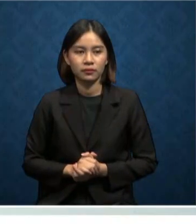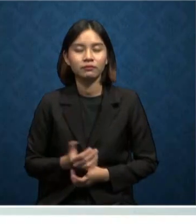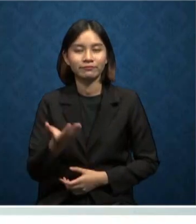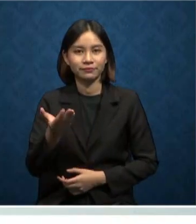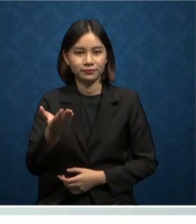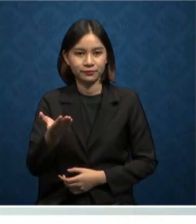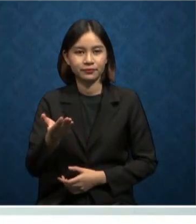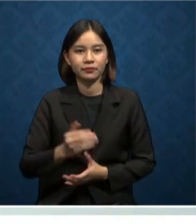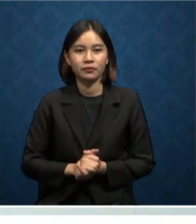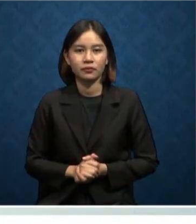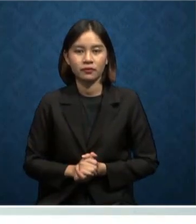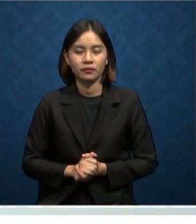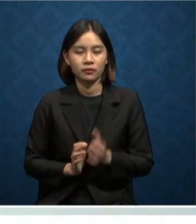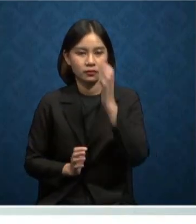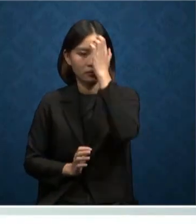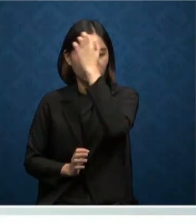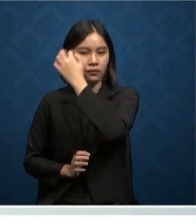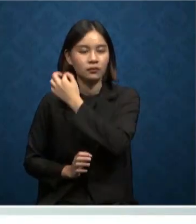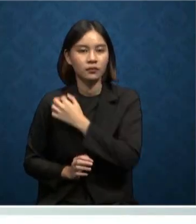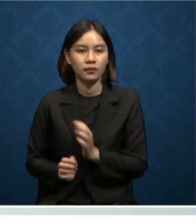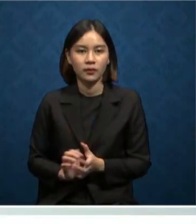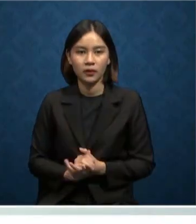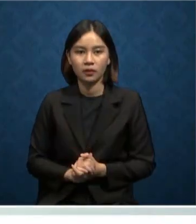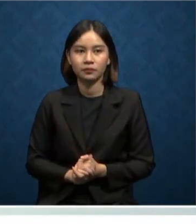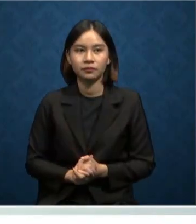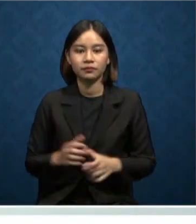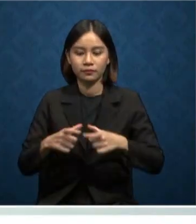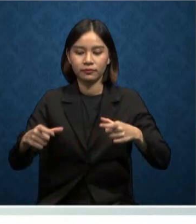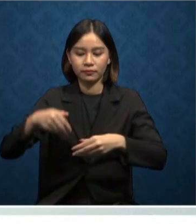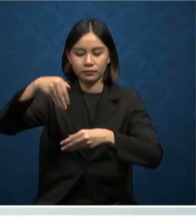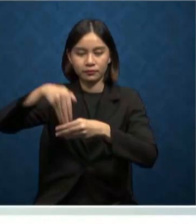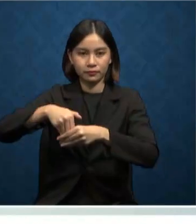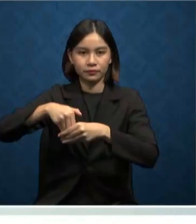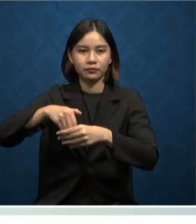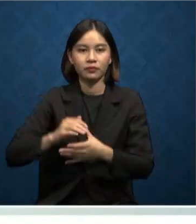ชิญท่านลงคะแนนได้ครับเสียบบัตรลงคะแนนนะครับ